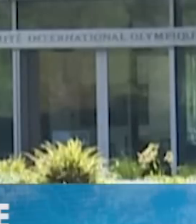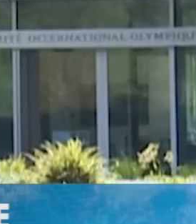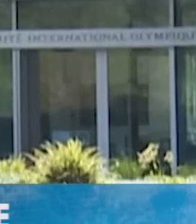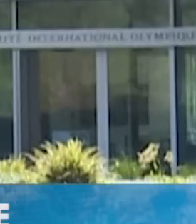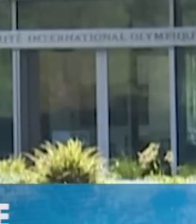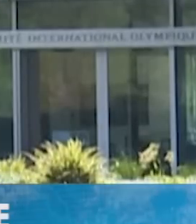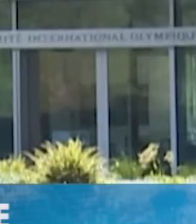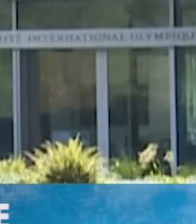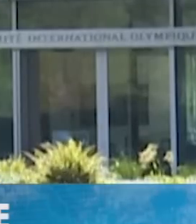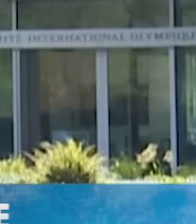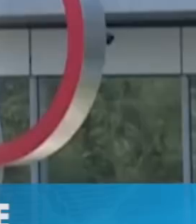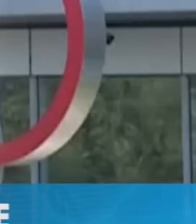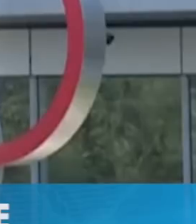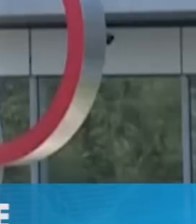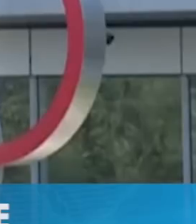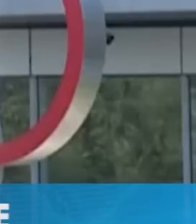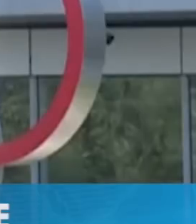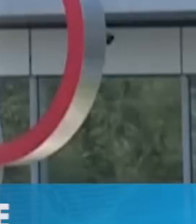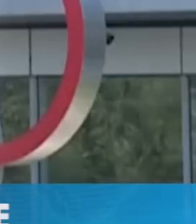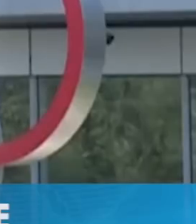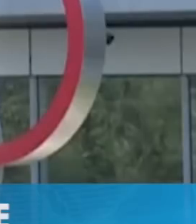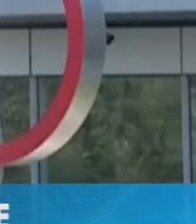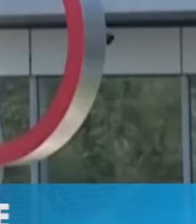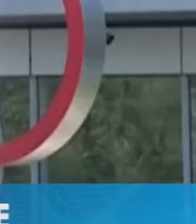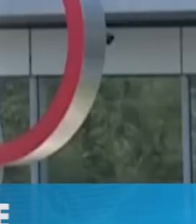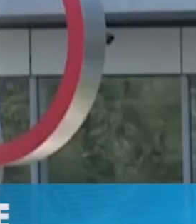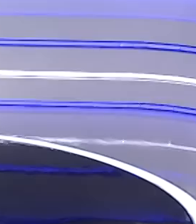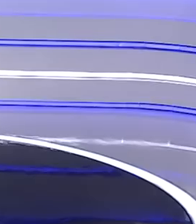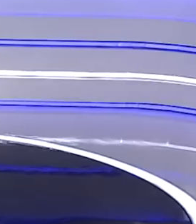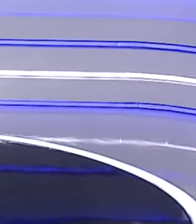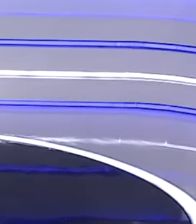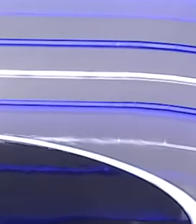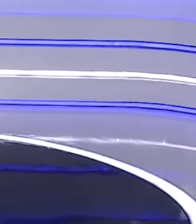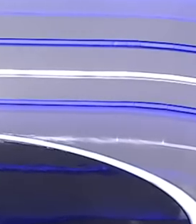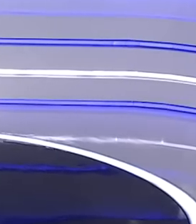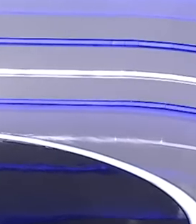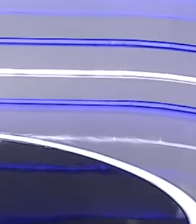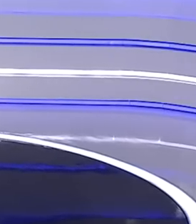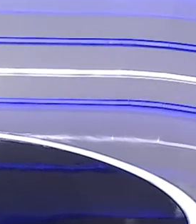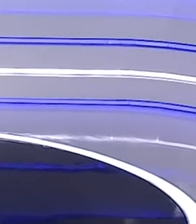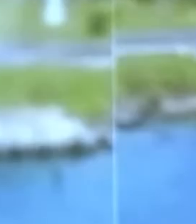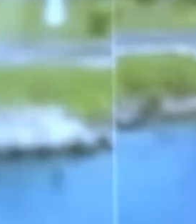Paris 2024 et menace de boycotter la compétition.